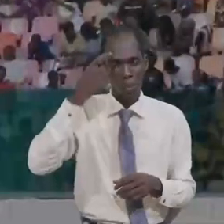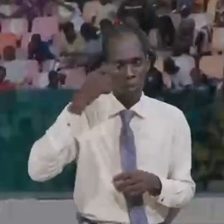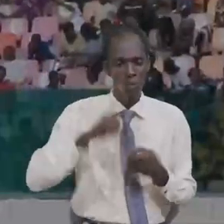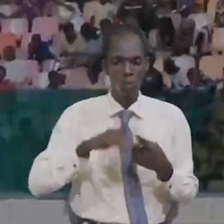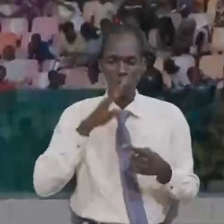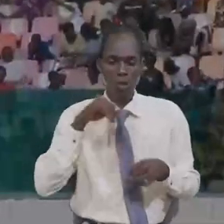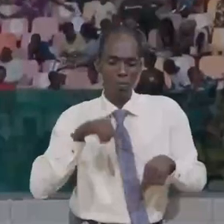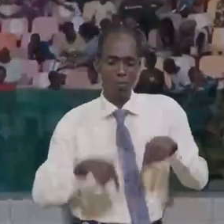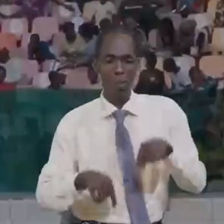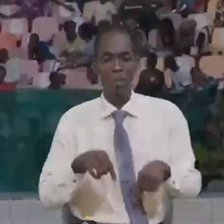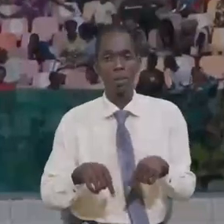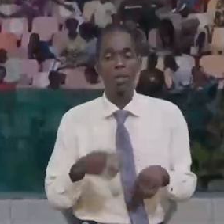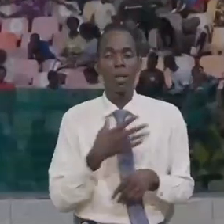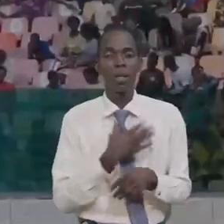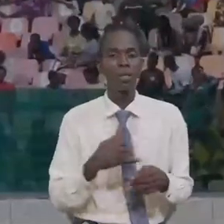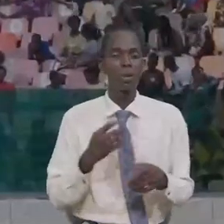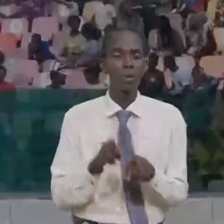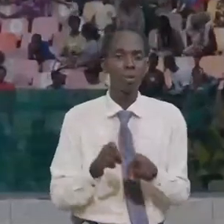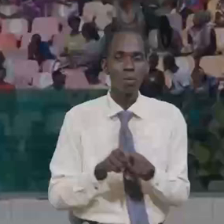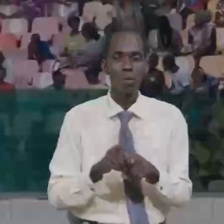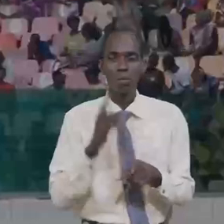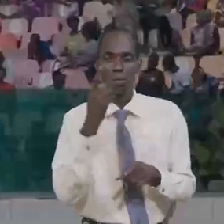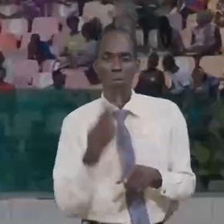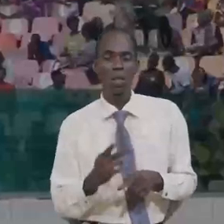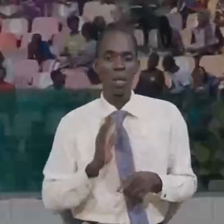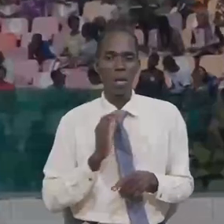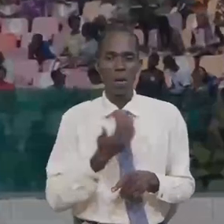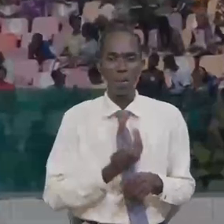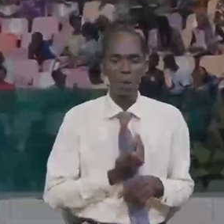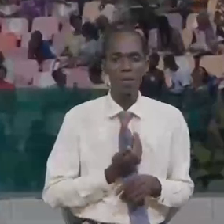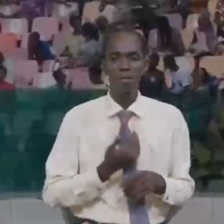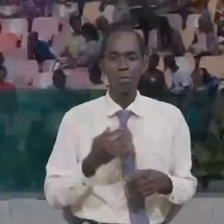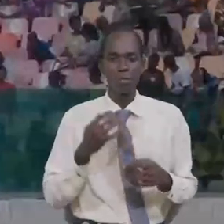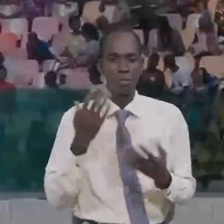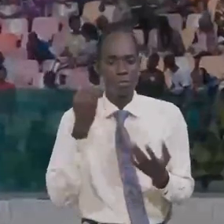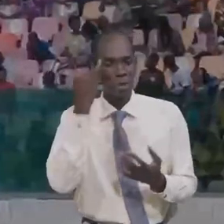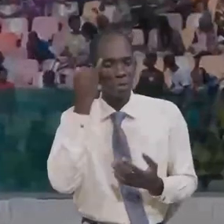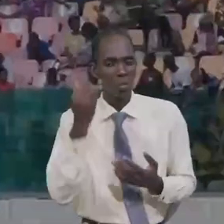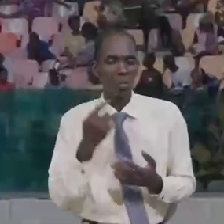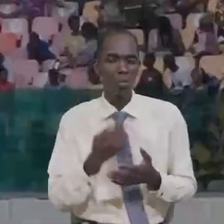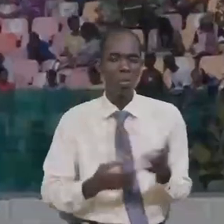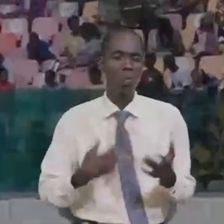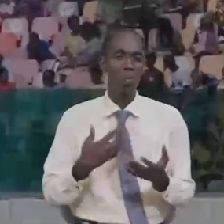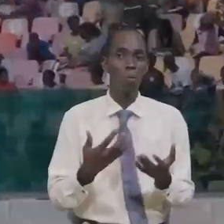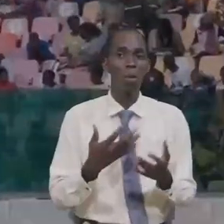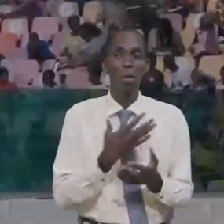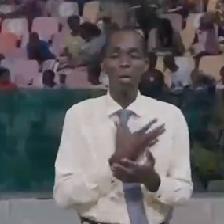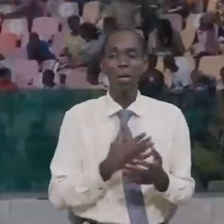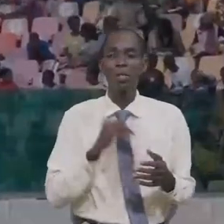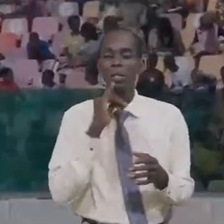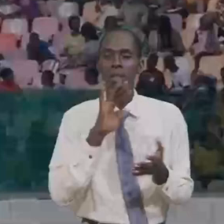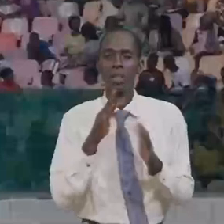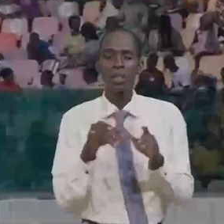et la médiocrité paralyse nos vies et comme cet homme qui